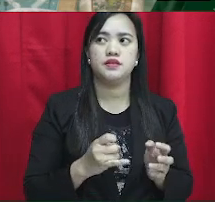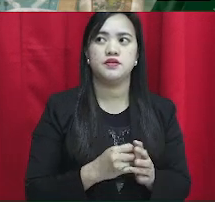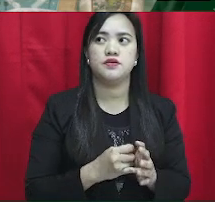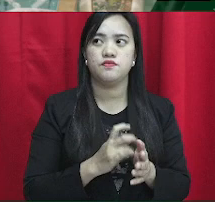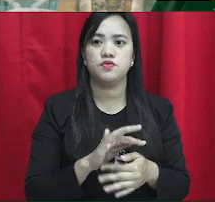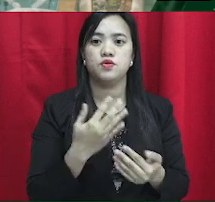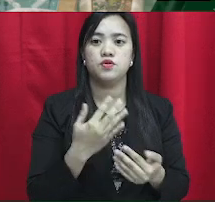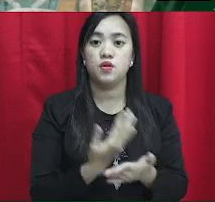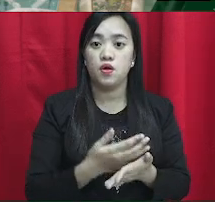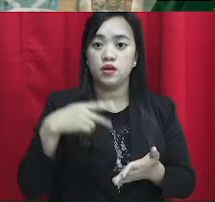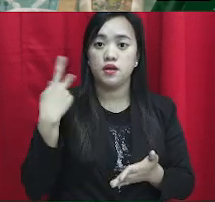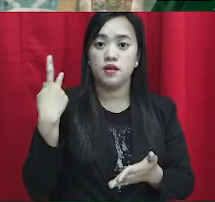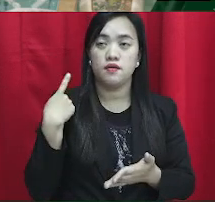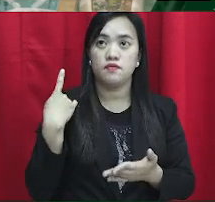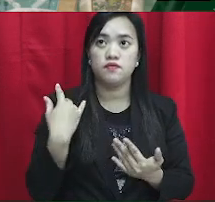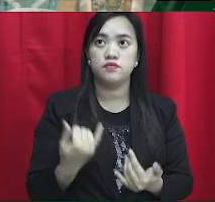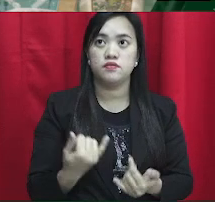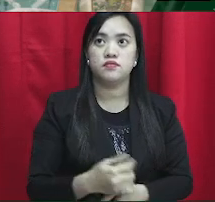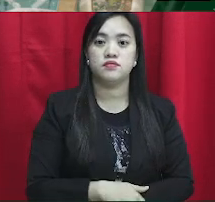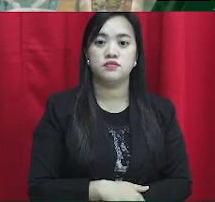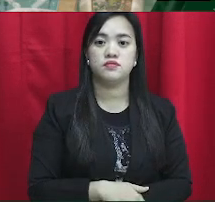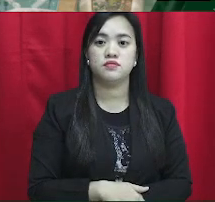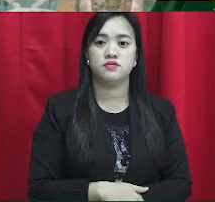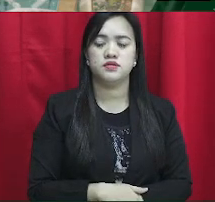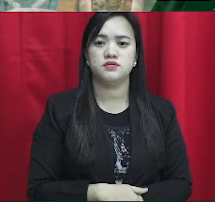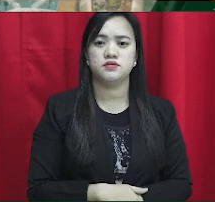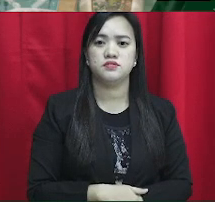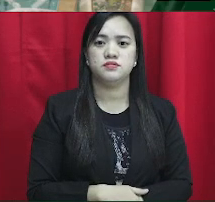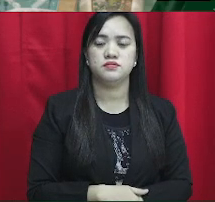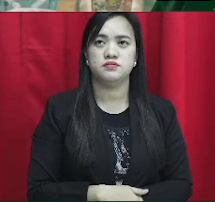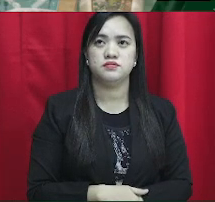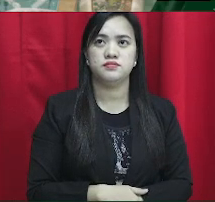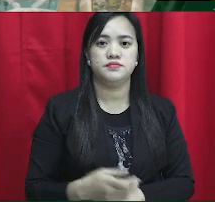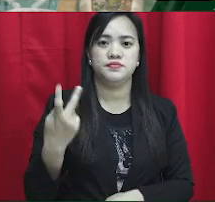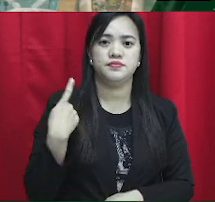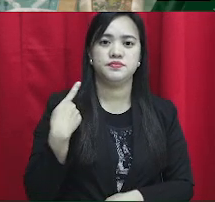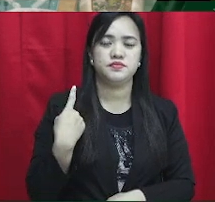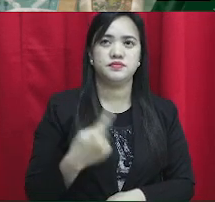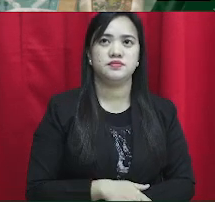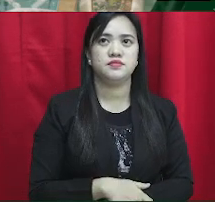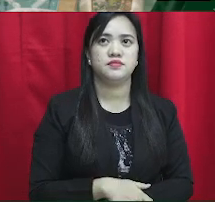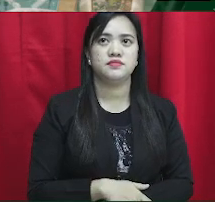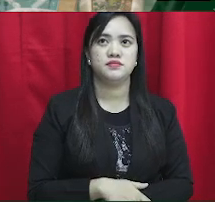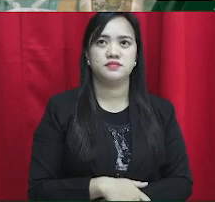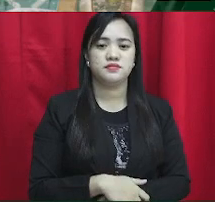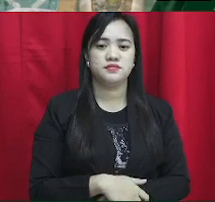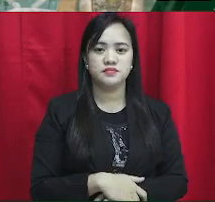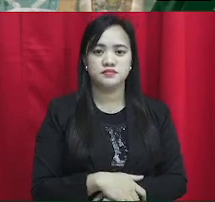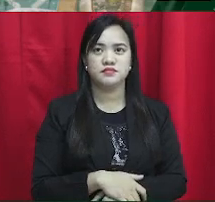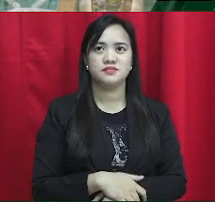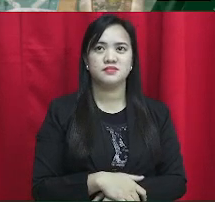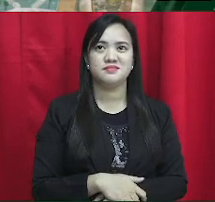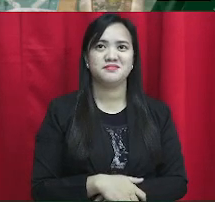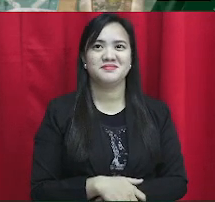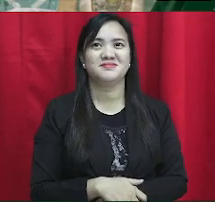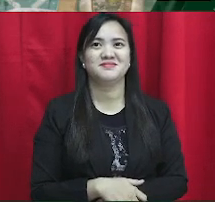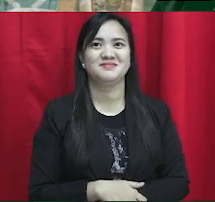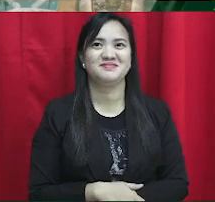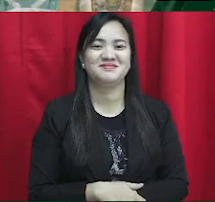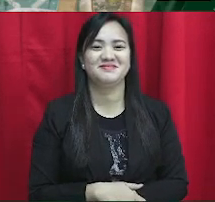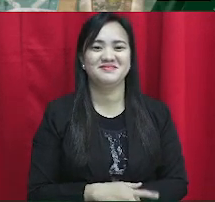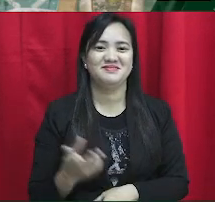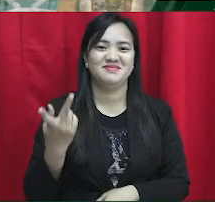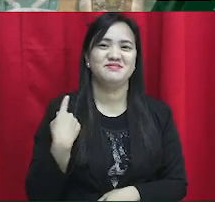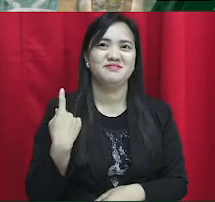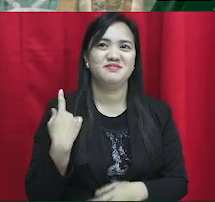tayo. Mm-hmm. Pero because God designed the world, ito yung sabi ko nga noon pa man, ano bang sabihin nila na walang likas na kabutihan ng